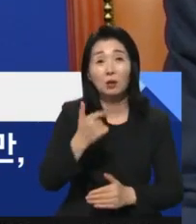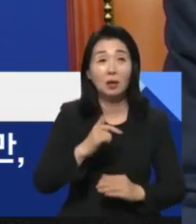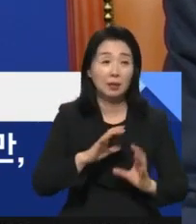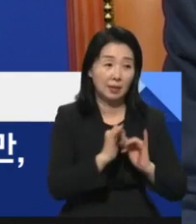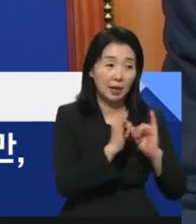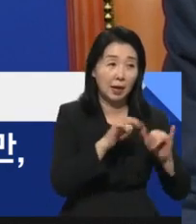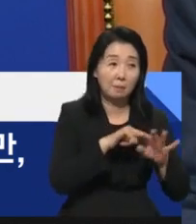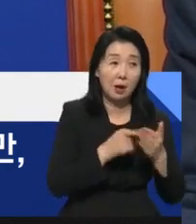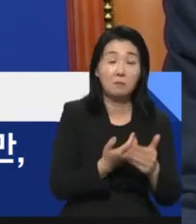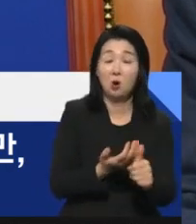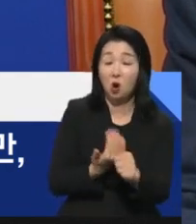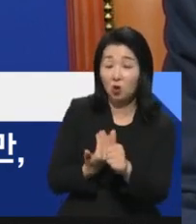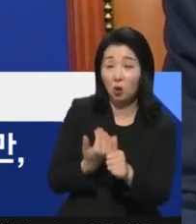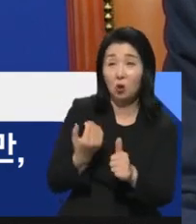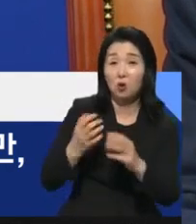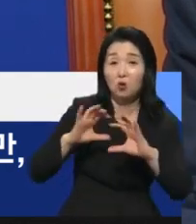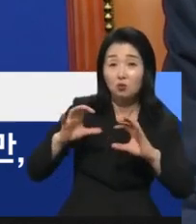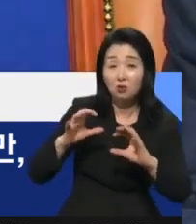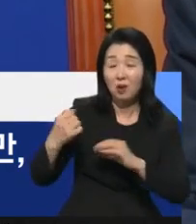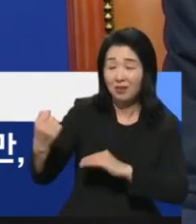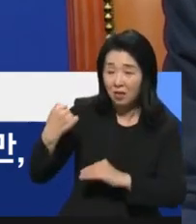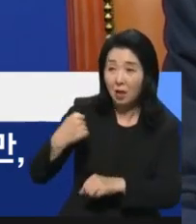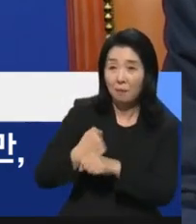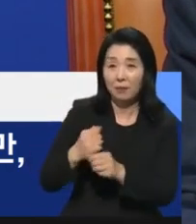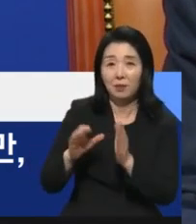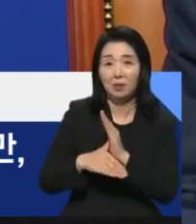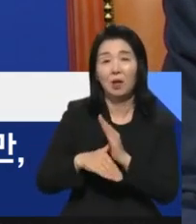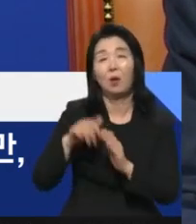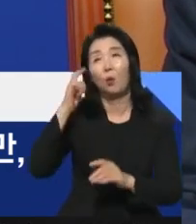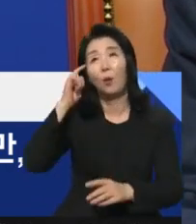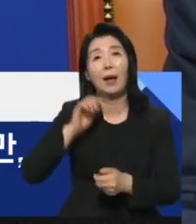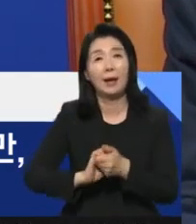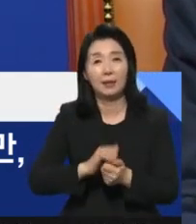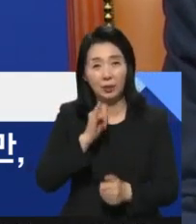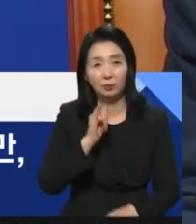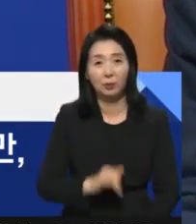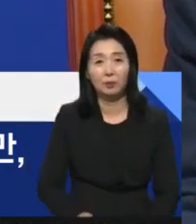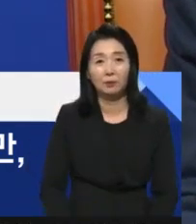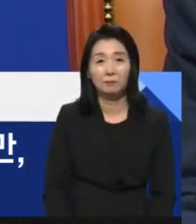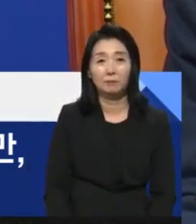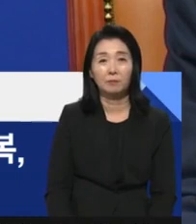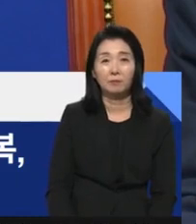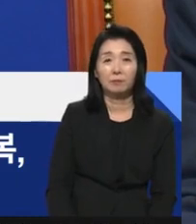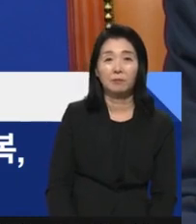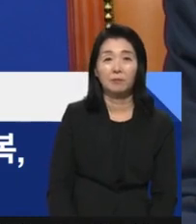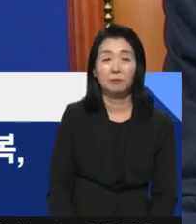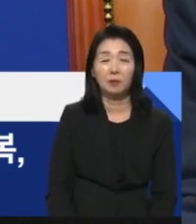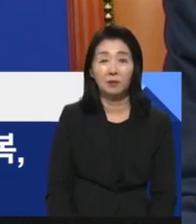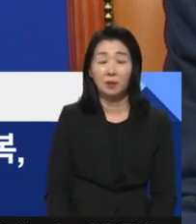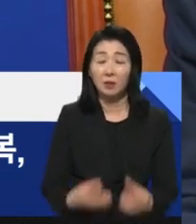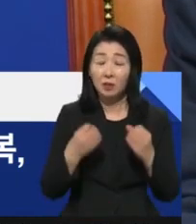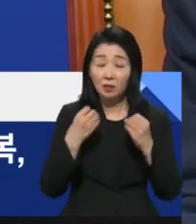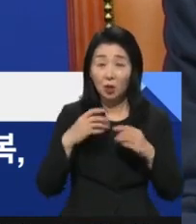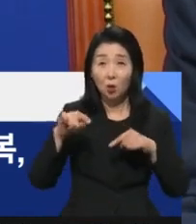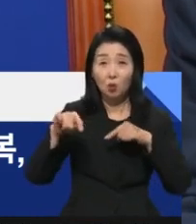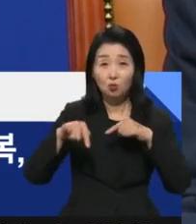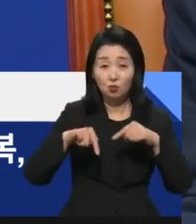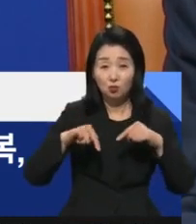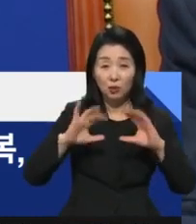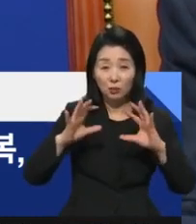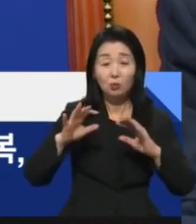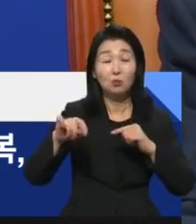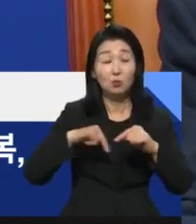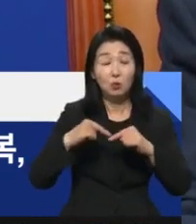얻고 국정 동력을 만들어내는 데는 한계가 분명할 것입니다. 새 국정 기조에 맞춘 전면 개각이